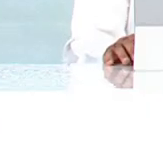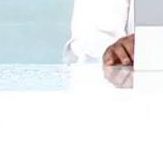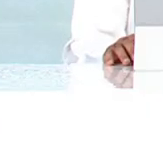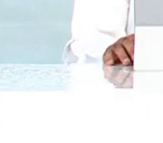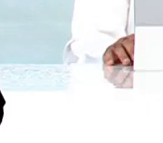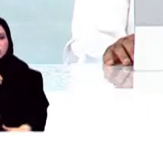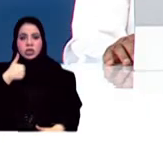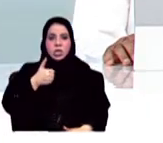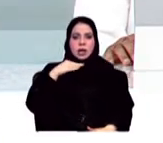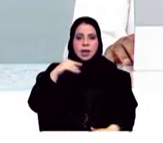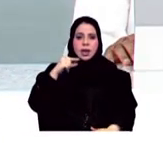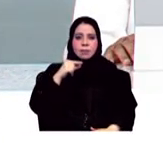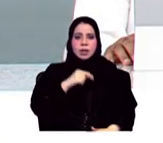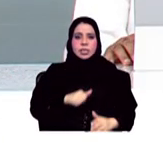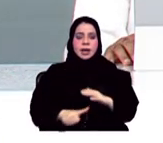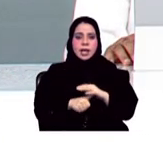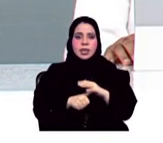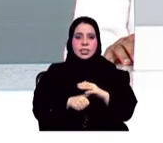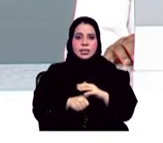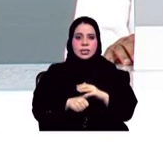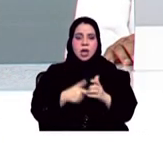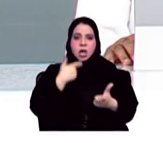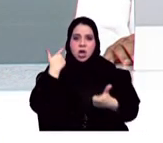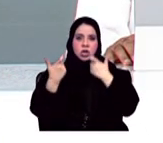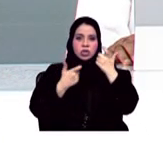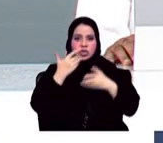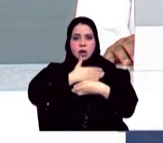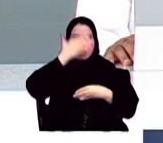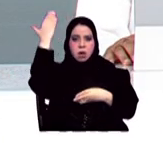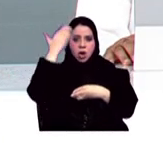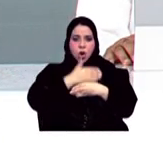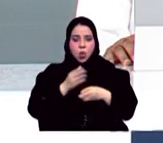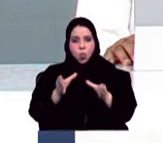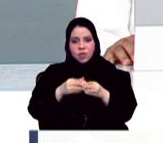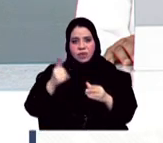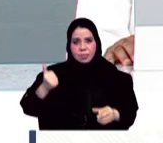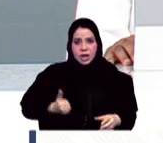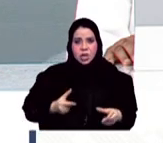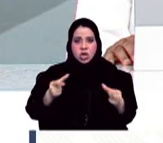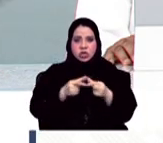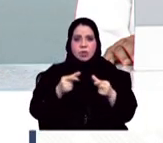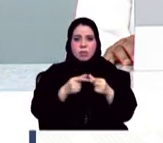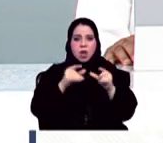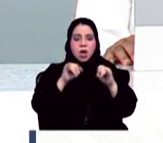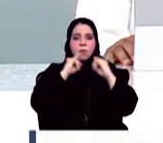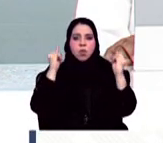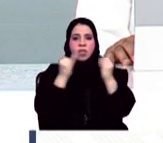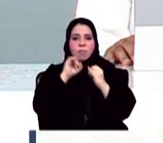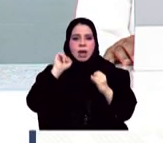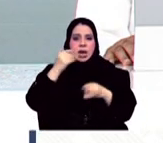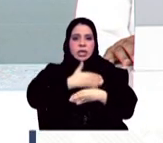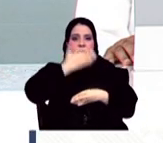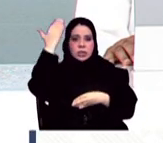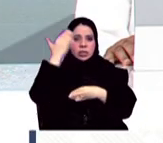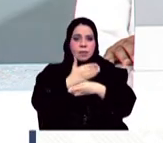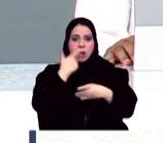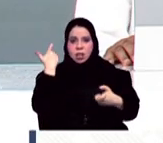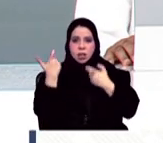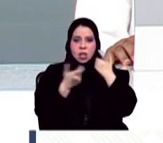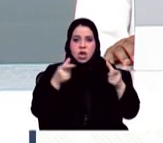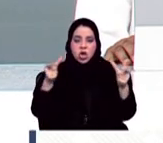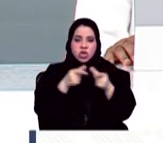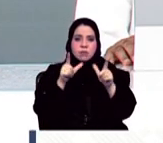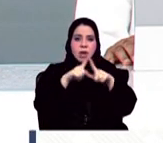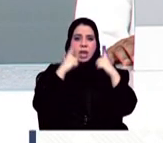تراس معالي الشيخ احمد بن حمد ال خليفه رئيس الجمارك وفد مملكه البحرين في اجتماعات منظمه الجمارك العالميه التي